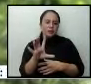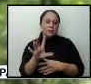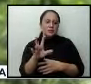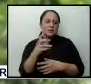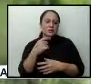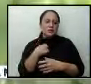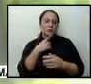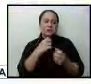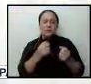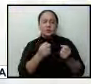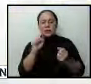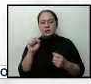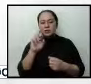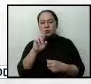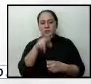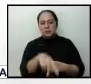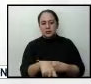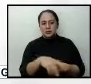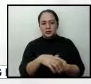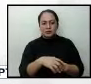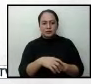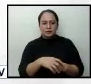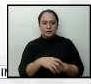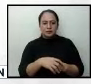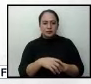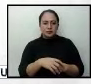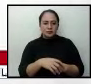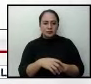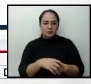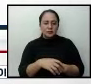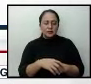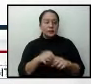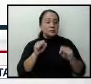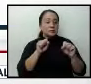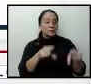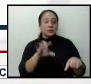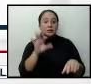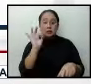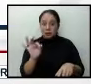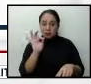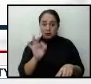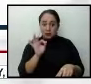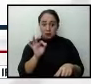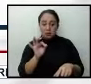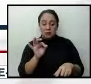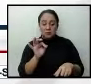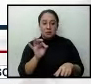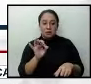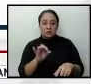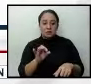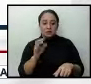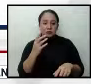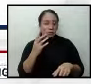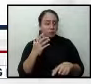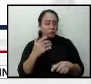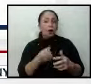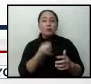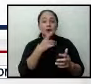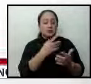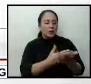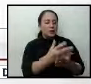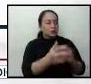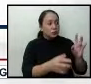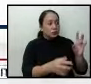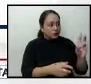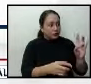retail price. Nung benta sila ng 90 sa 70 na farm gate, so meron silang 20 na margin.